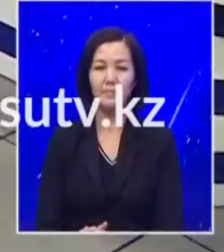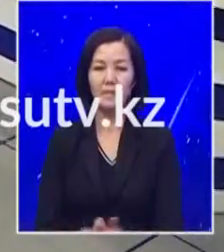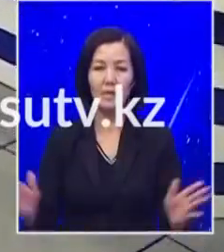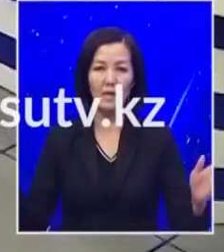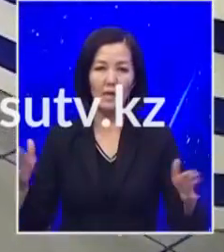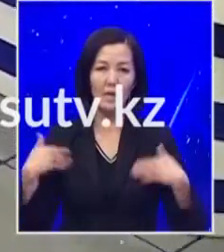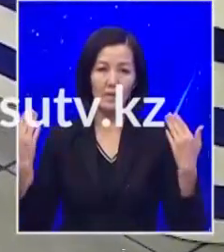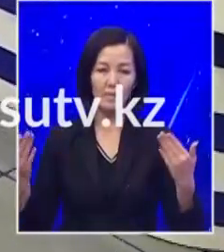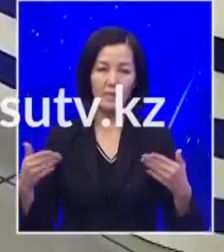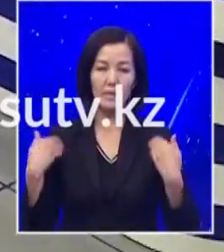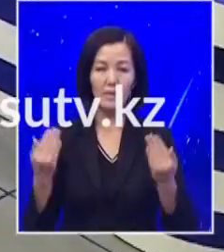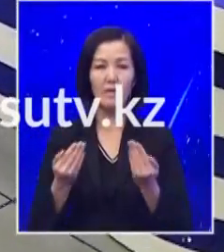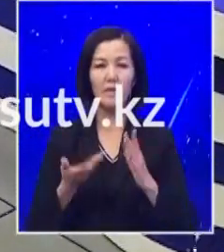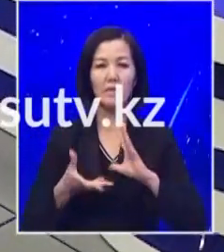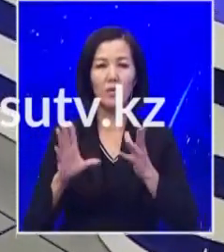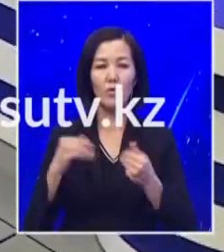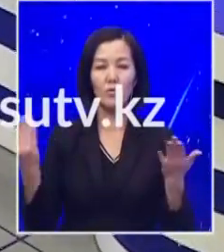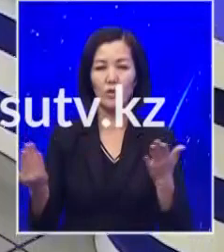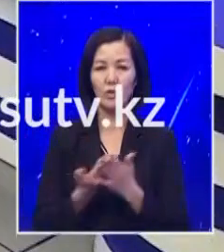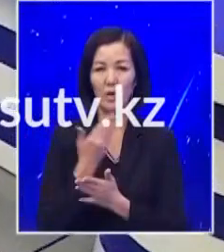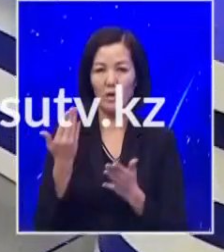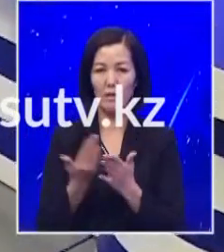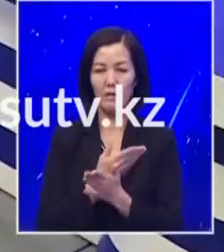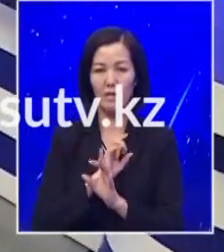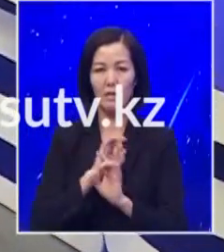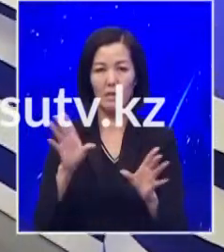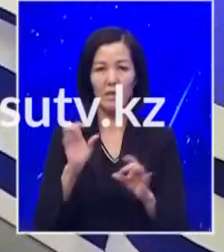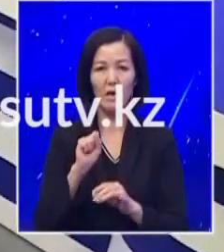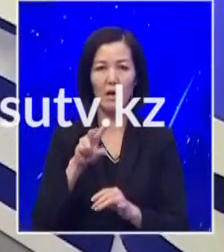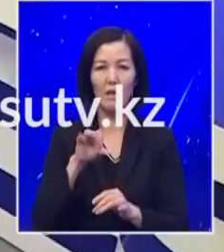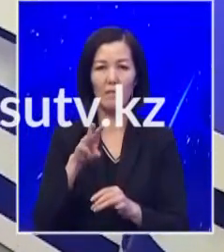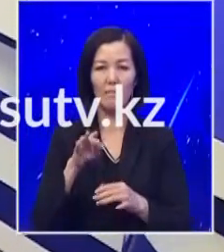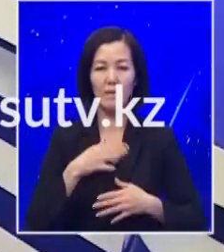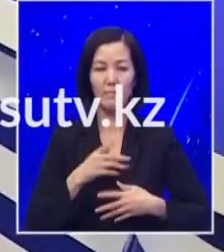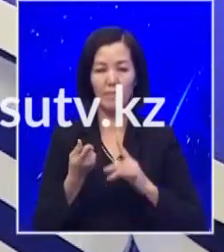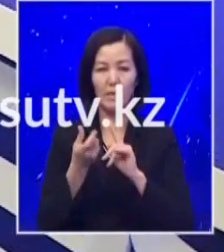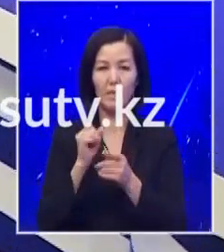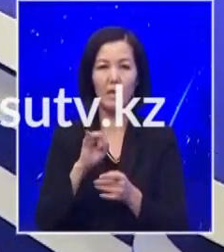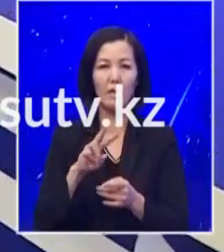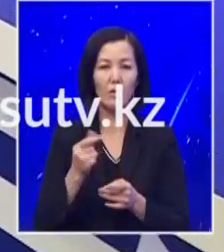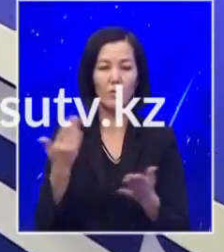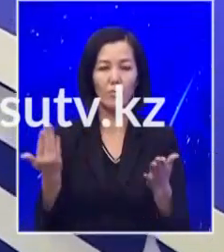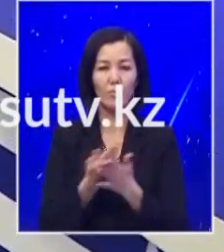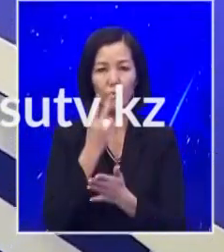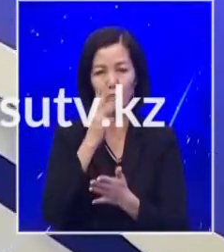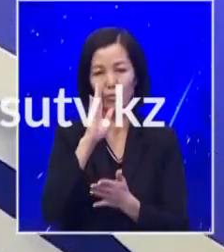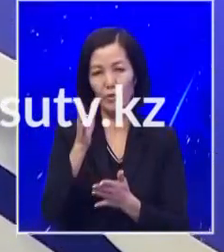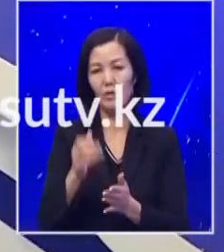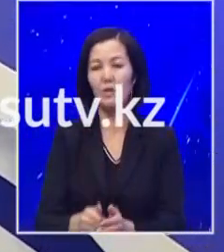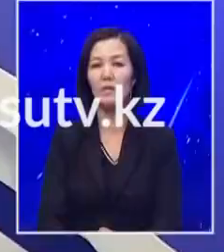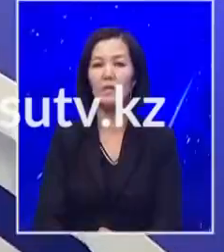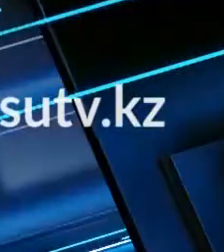Ассаламу алейкум, қадірменді көрермен, тікелей эфирде қорытынды жаңалық студияда Алмат Хамид, сурдо отырмада Айгүл Жұмашқызы. Бүгін